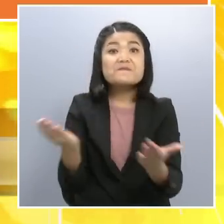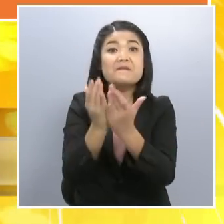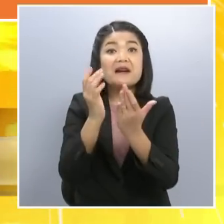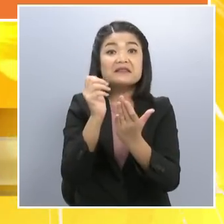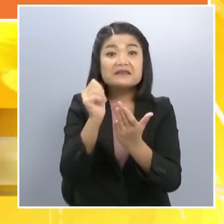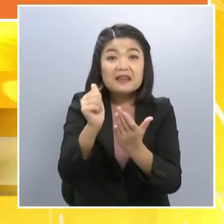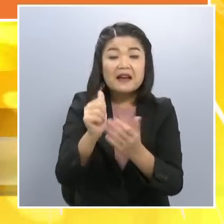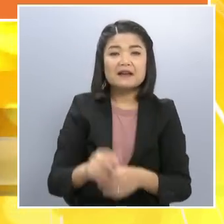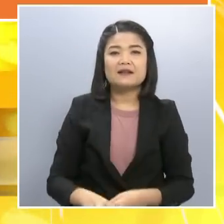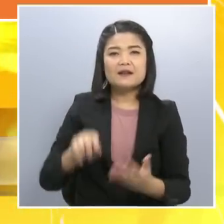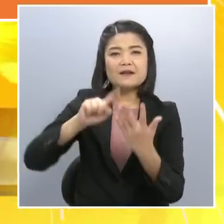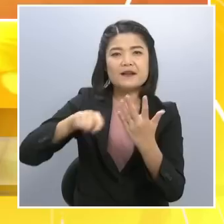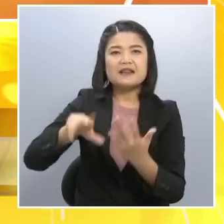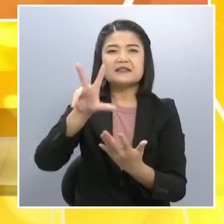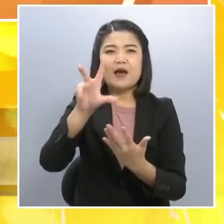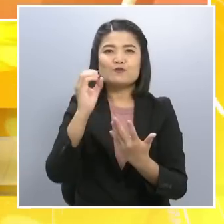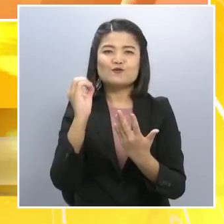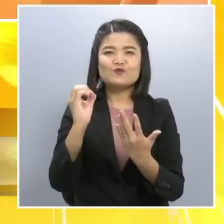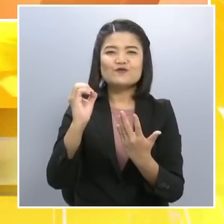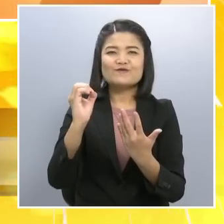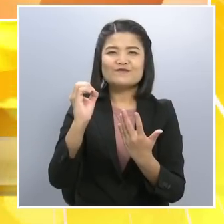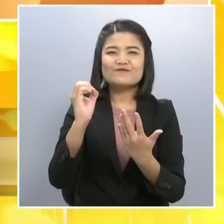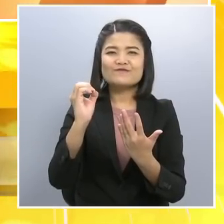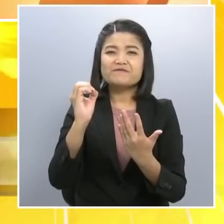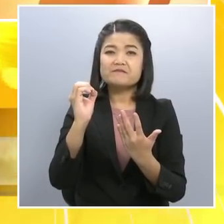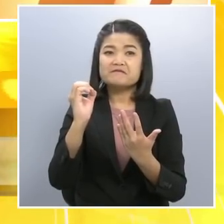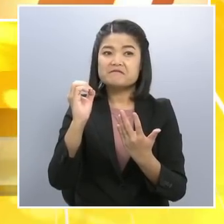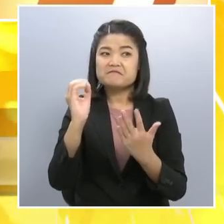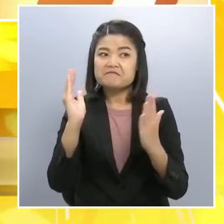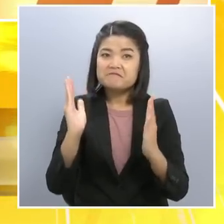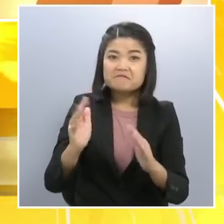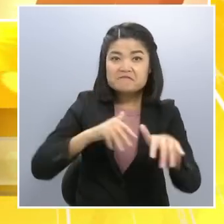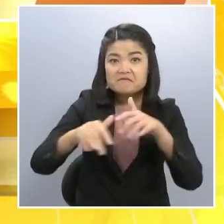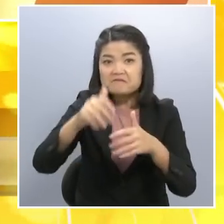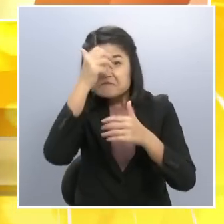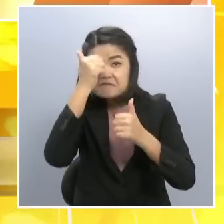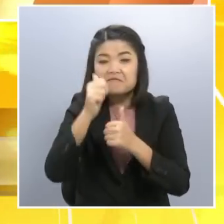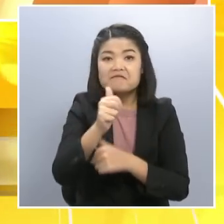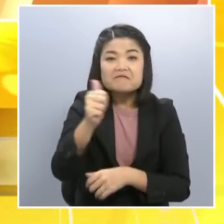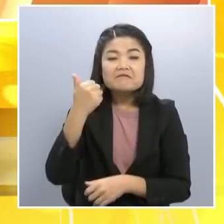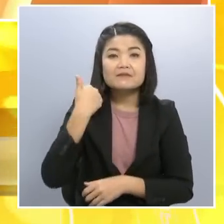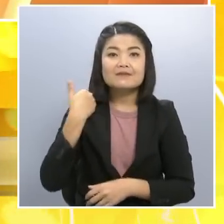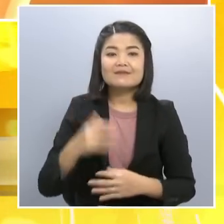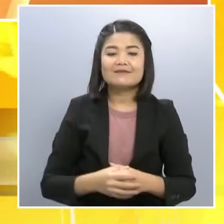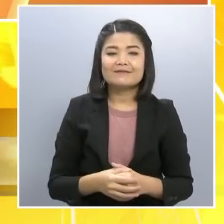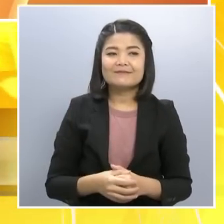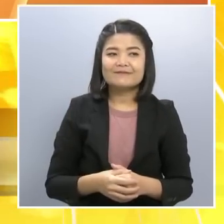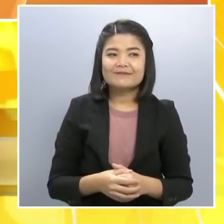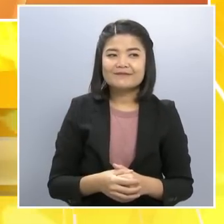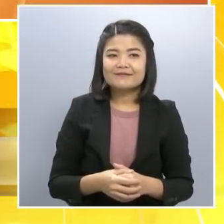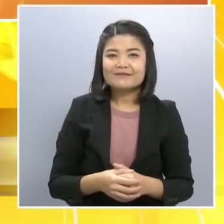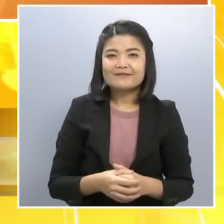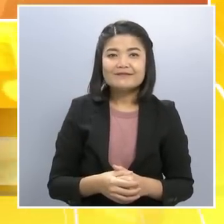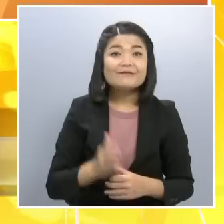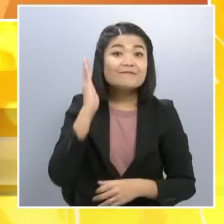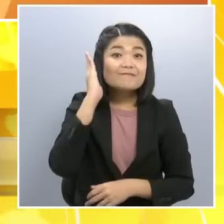ท้าย2ตัว30 ค่ะ นั่นก็ทำให้เกิดความคึกคักขึ้นมาทีเดียวแล้วก็บอกต่อไปอีกเนี่ยท่านผู้ชมคนพิธ